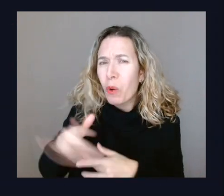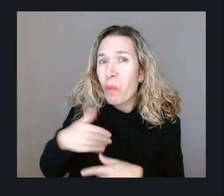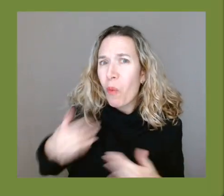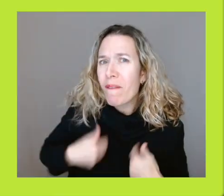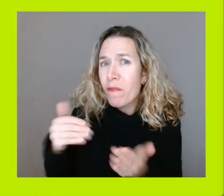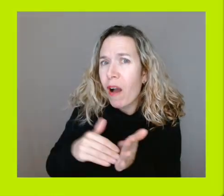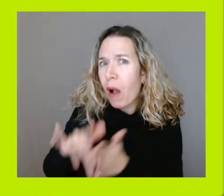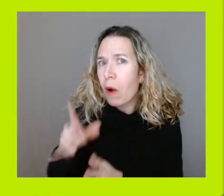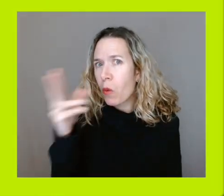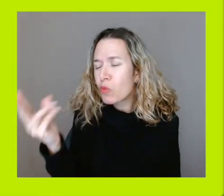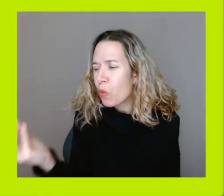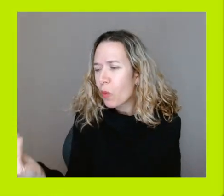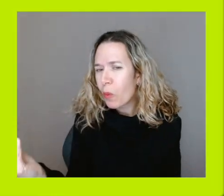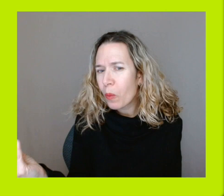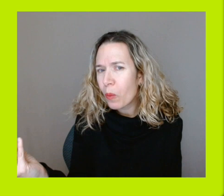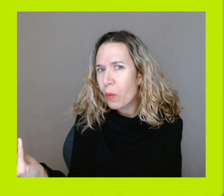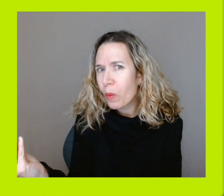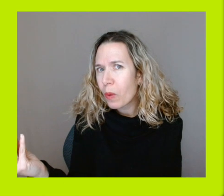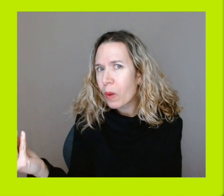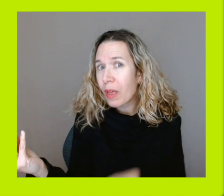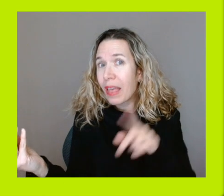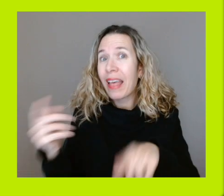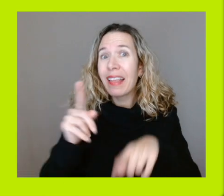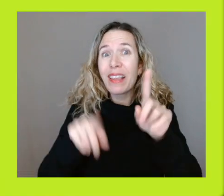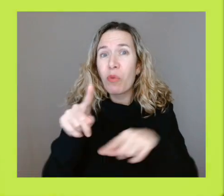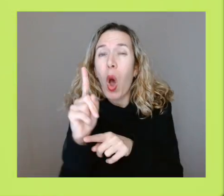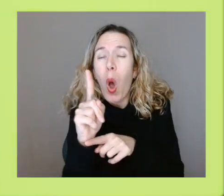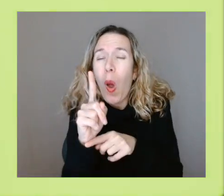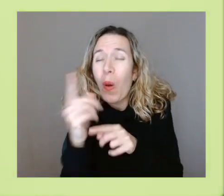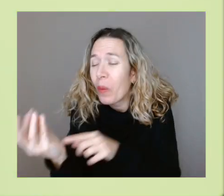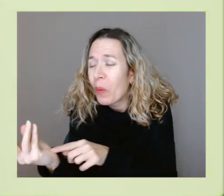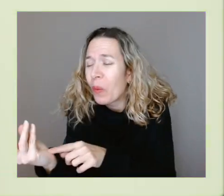étincelle. Mais des fois, c'est juste ce qu'il faut.